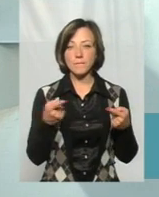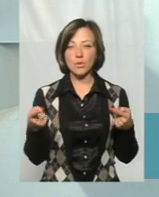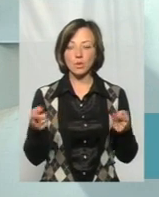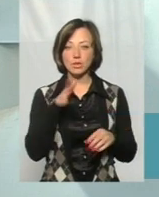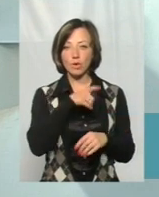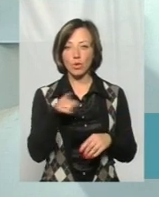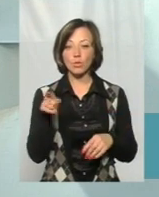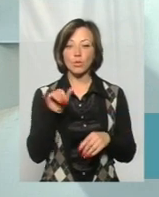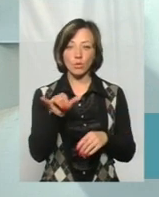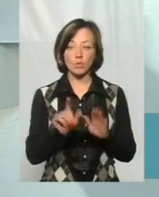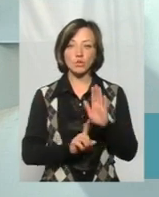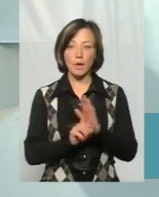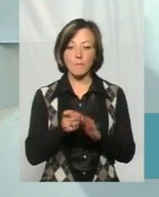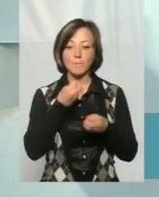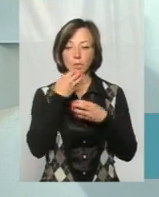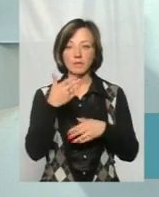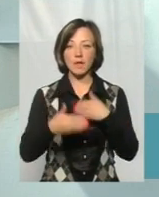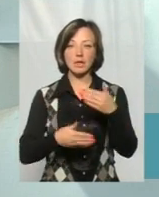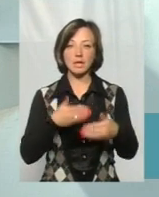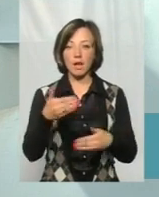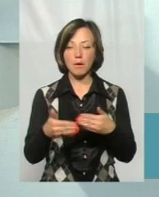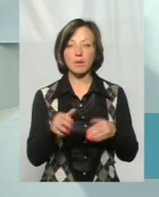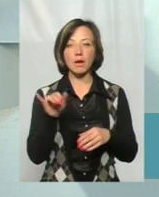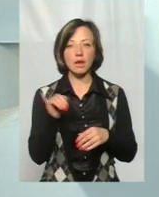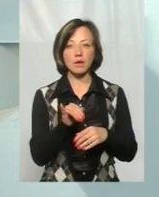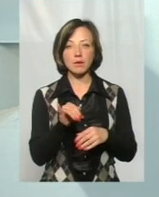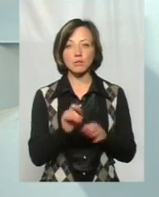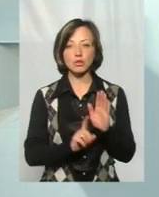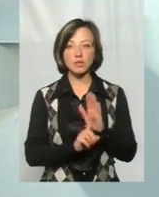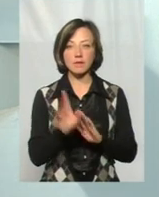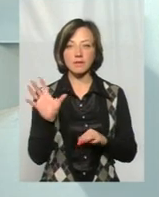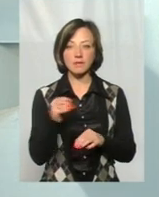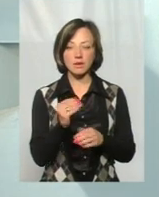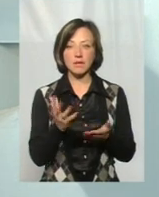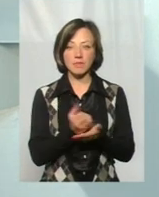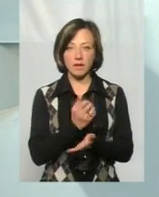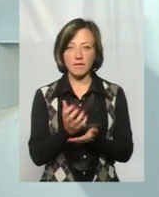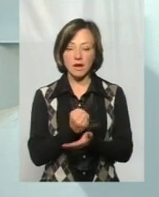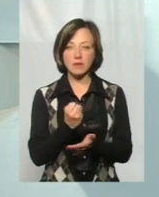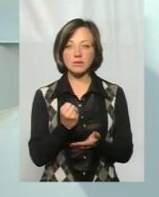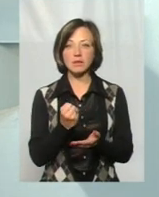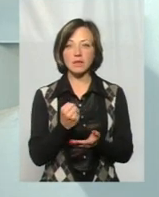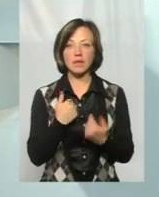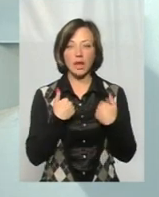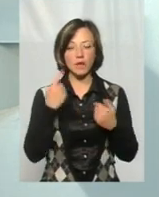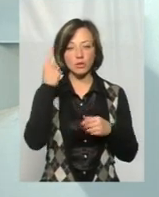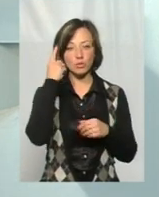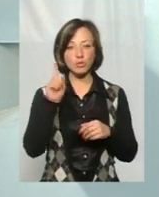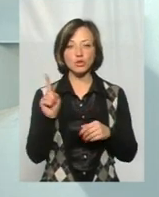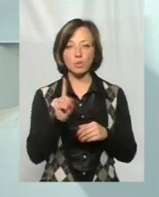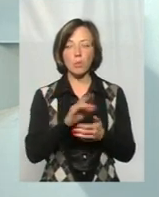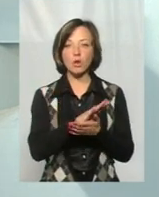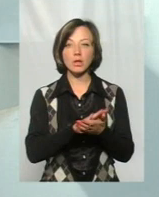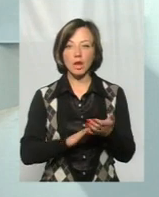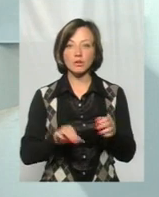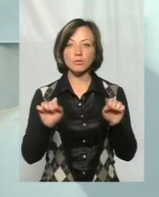часу в нього піде позитивна динаміка і в нього почне все вдаватися. Я думаю, що в